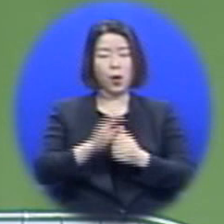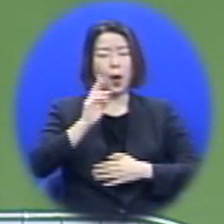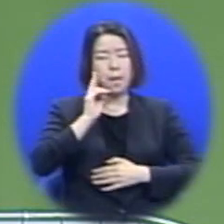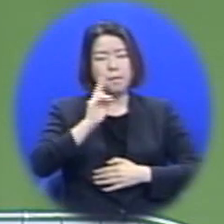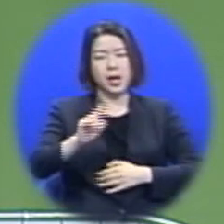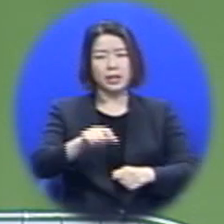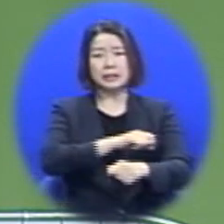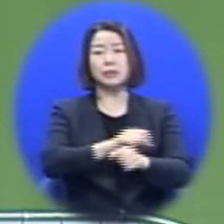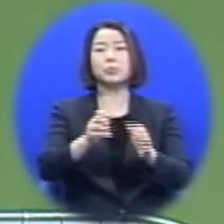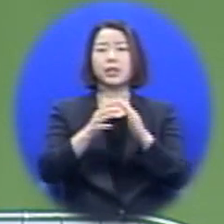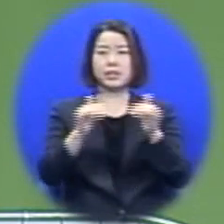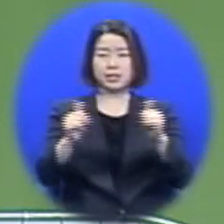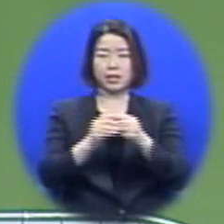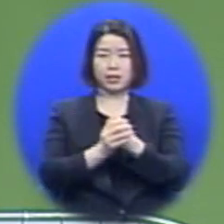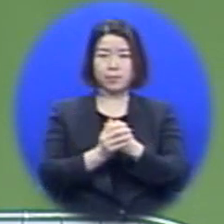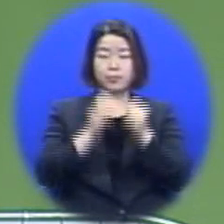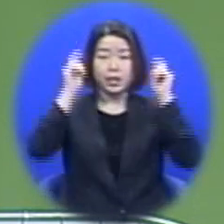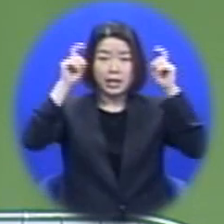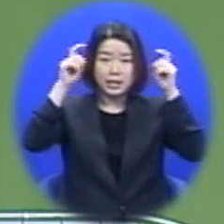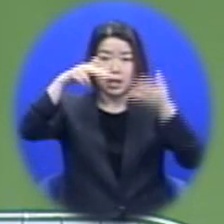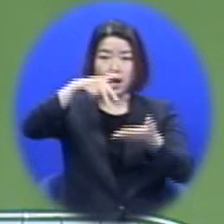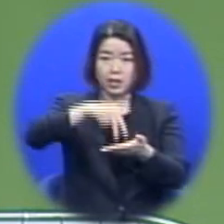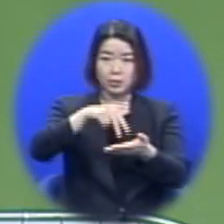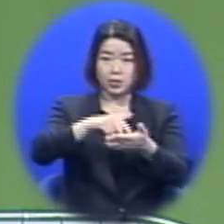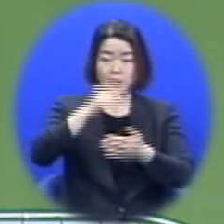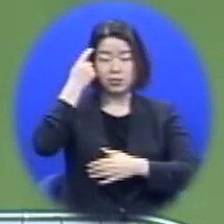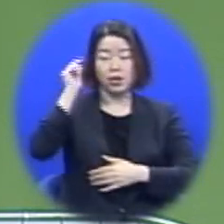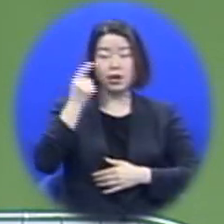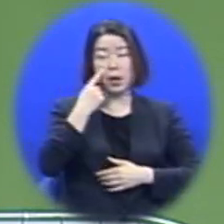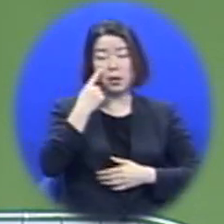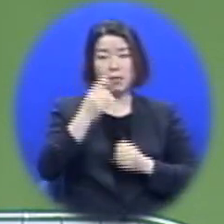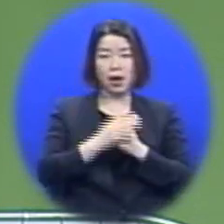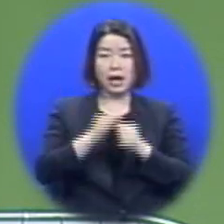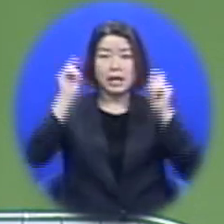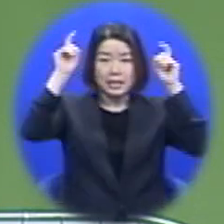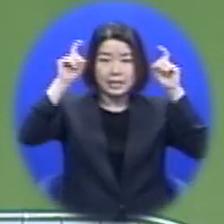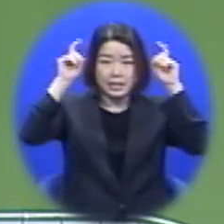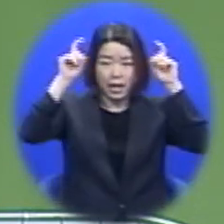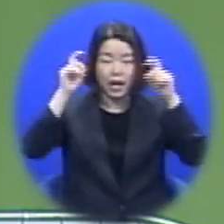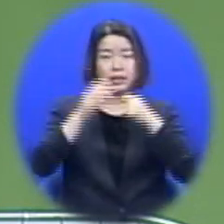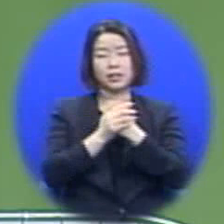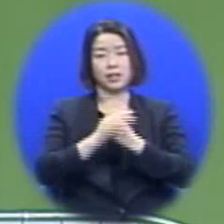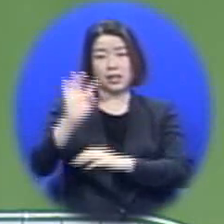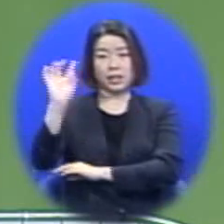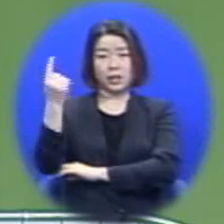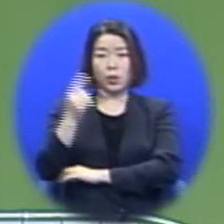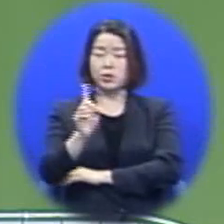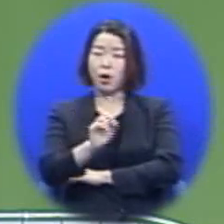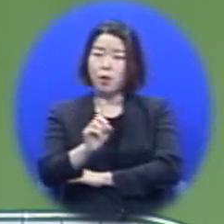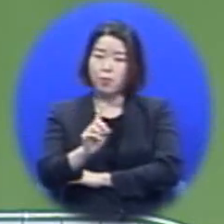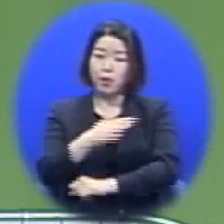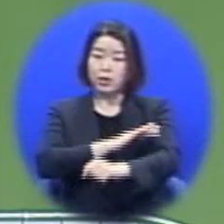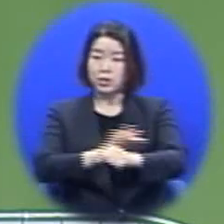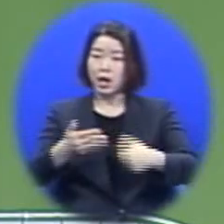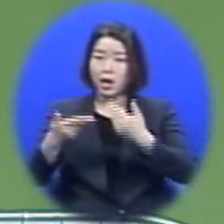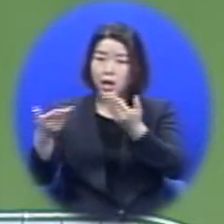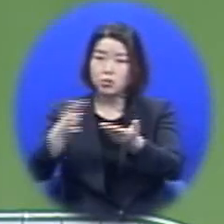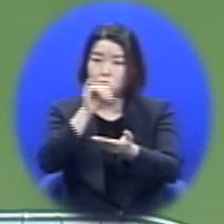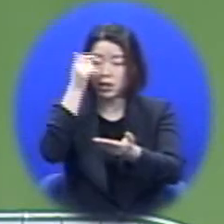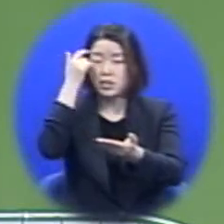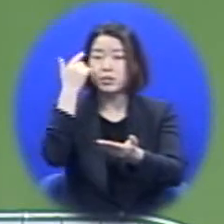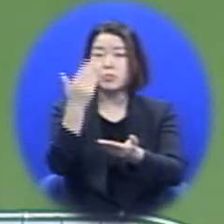사람이었어요. 여러분, 양 입장에서 생각해 보세요. 양이 다윗에게 뭐 제대로 해준 게